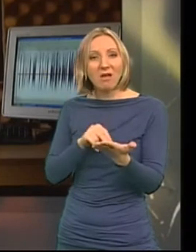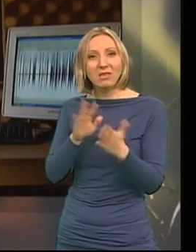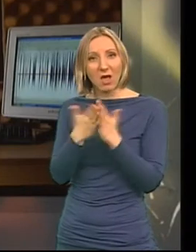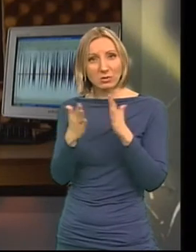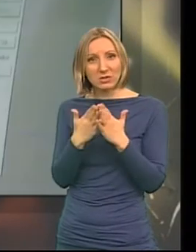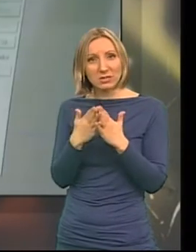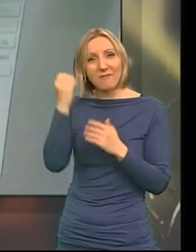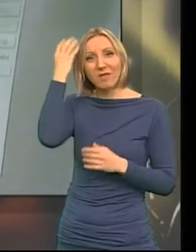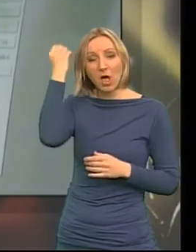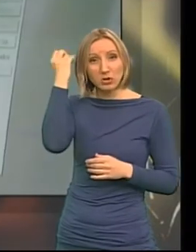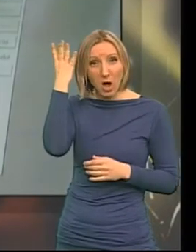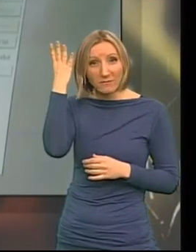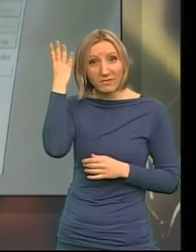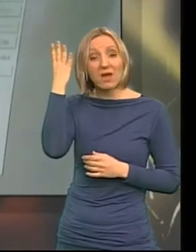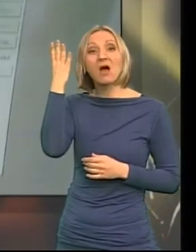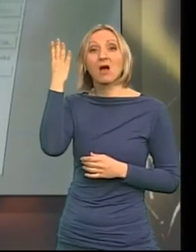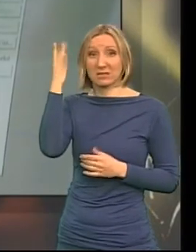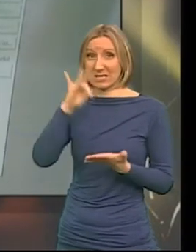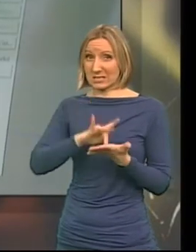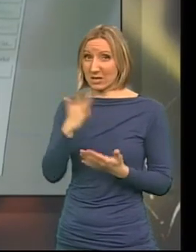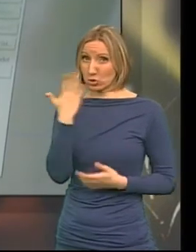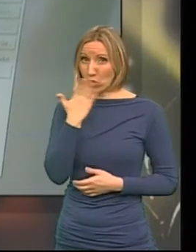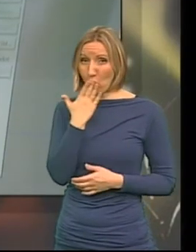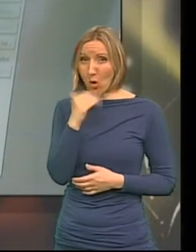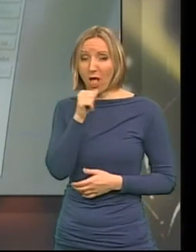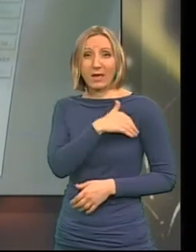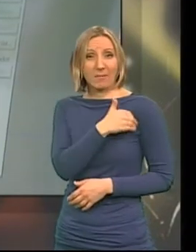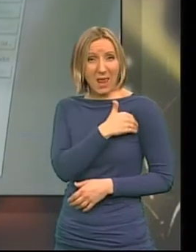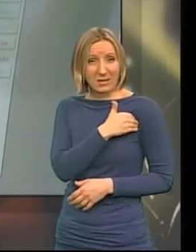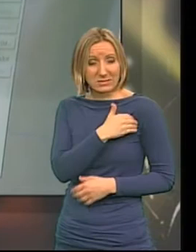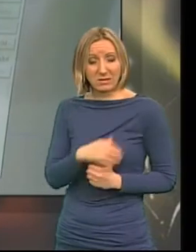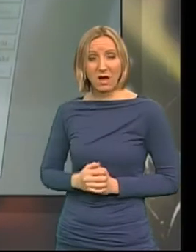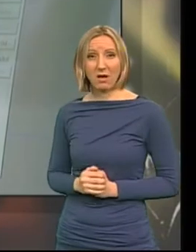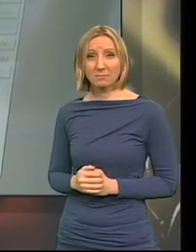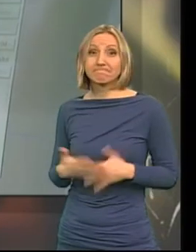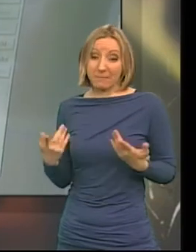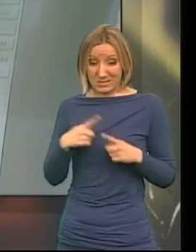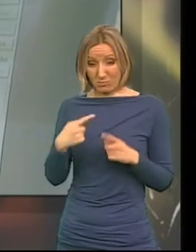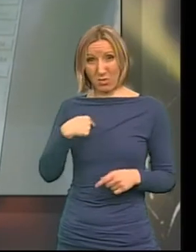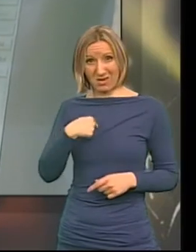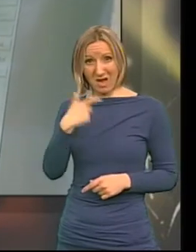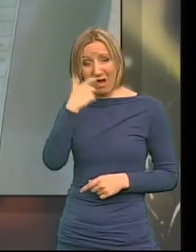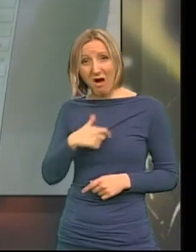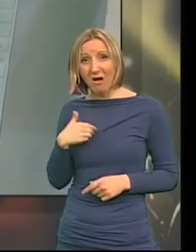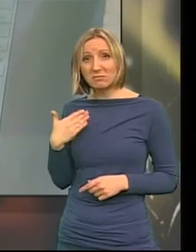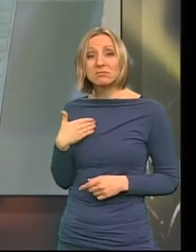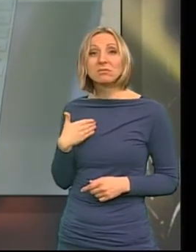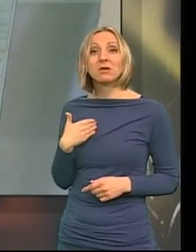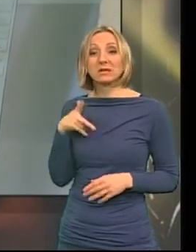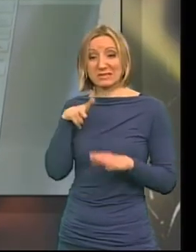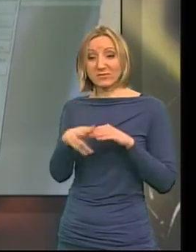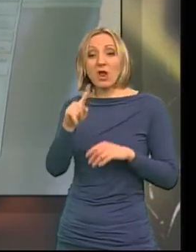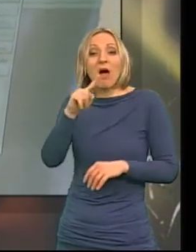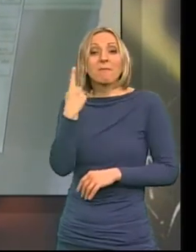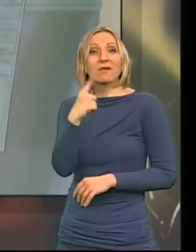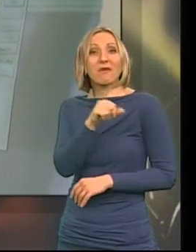za filozofiju za srednje škole i gimnazije. I pošto sam završila